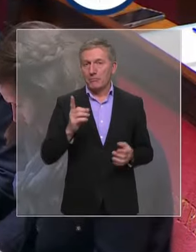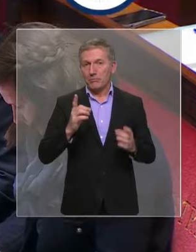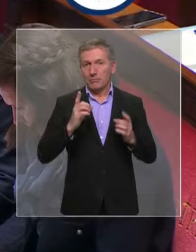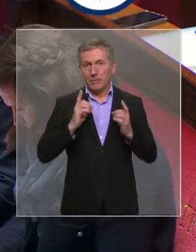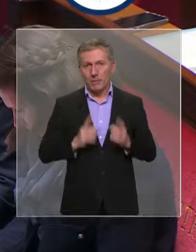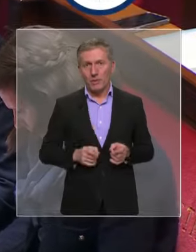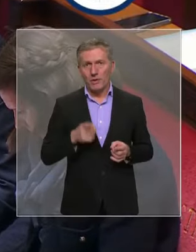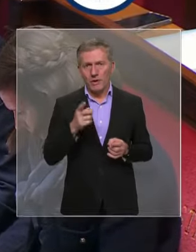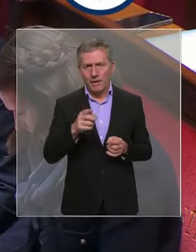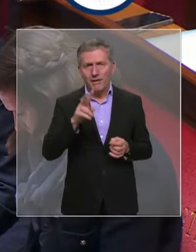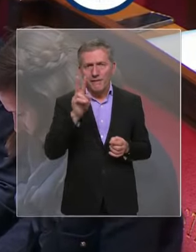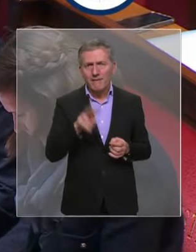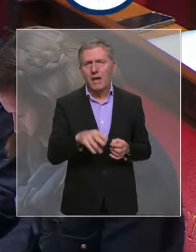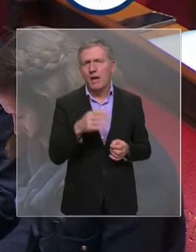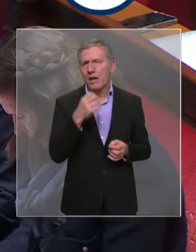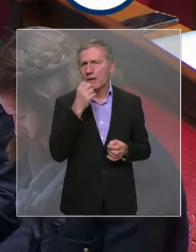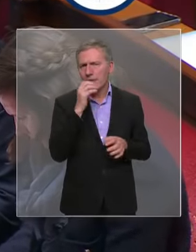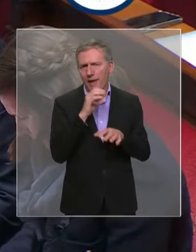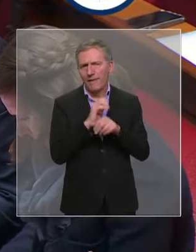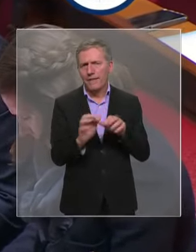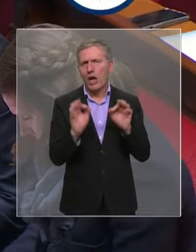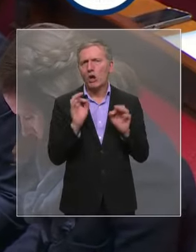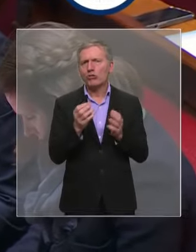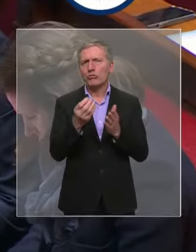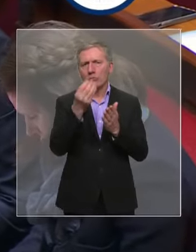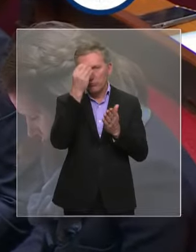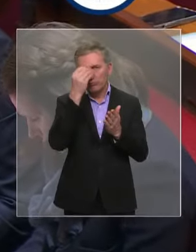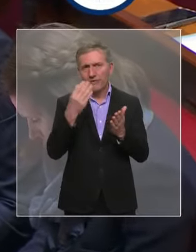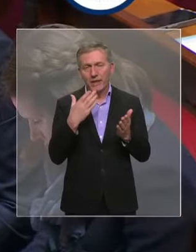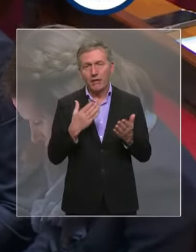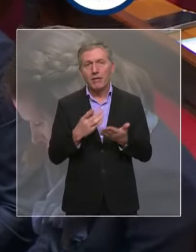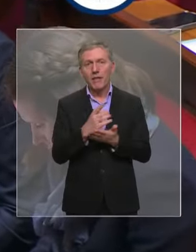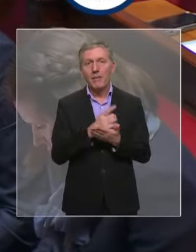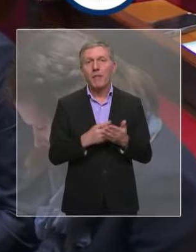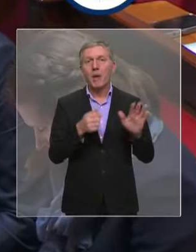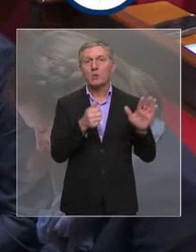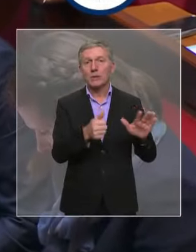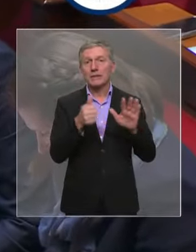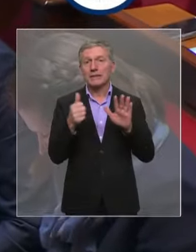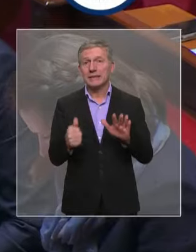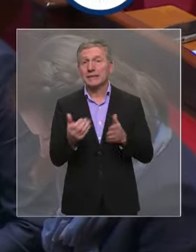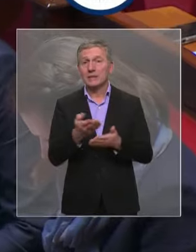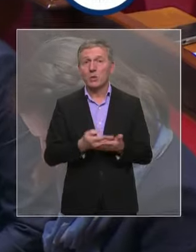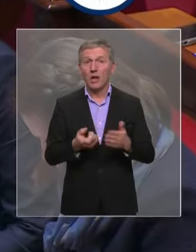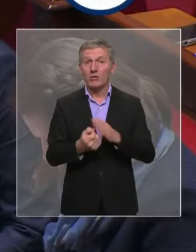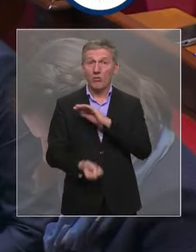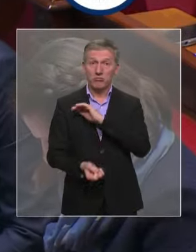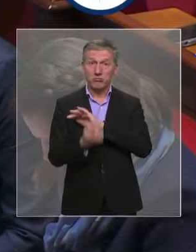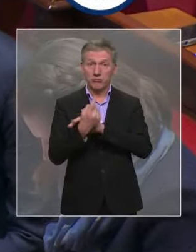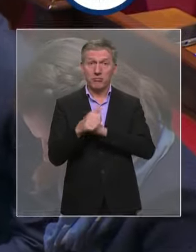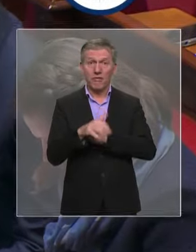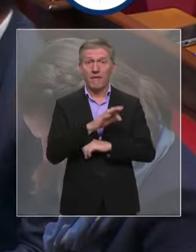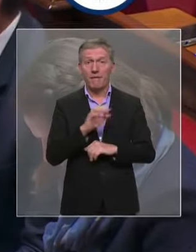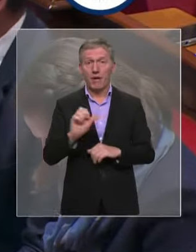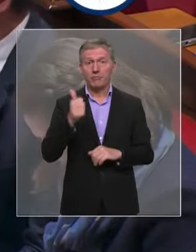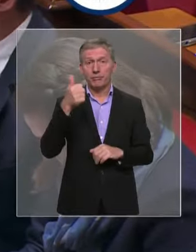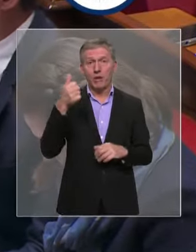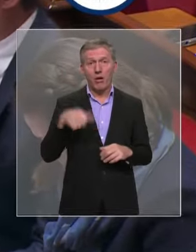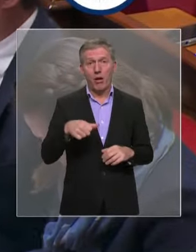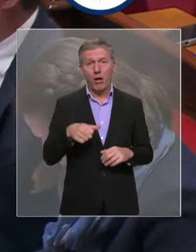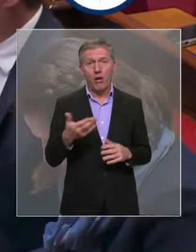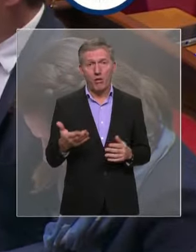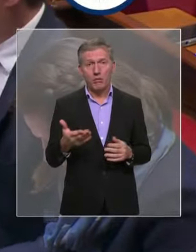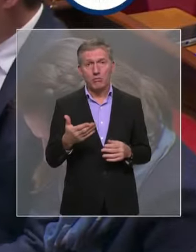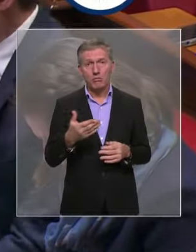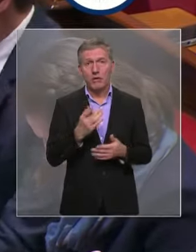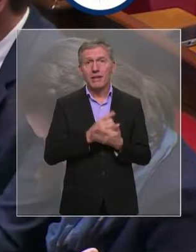Blanc, vous avez bien fait de le rappeler, les Pyrénées-Orientales vivent une situation qui est unique en France. Et quand on voit ce qui se passe, en